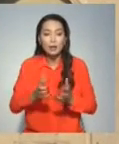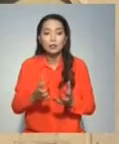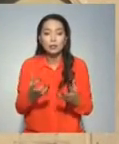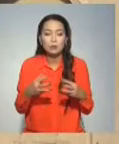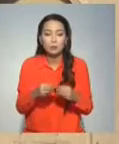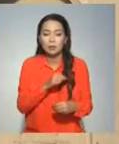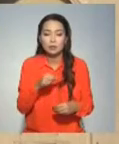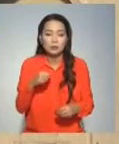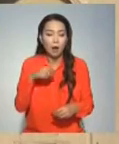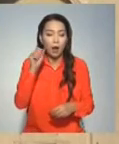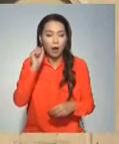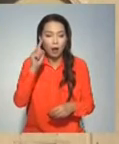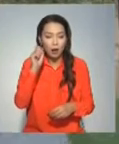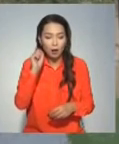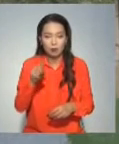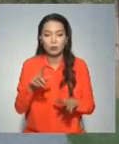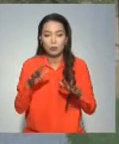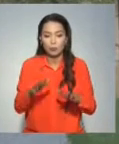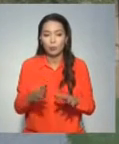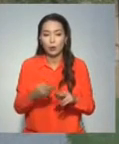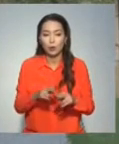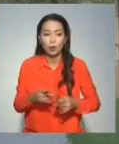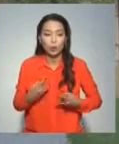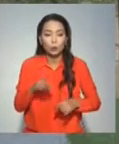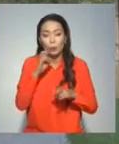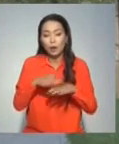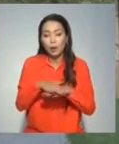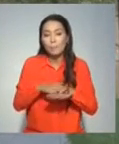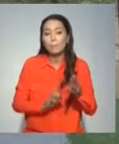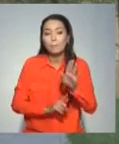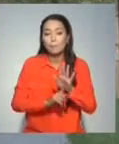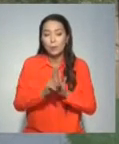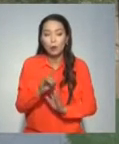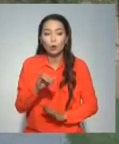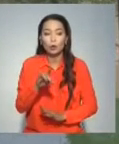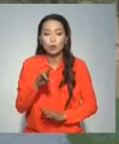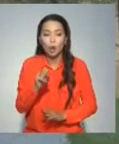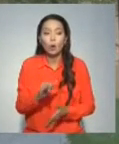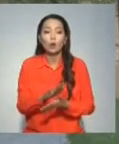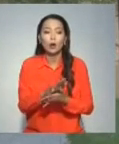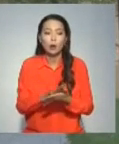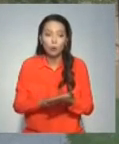алтын қазық деп айтамыз. Туған елімде бастаған, Ұлытауда